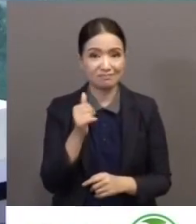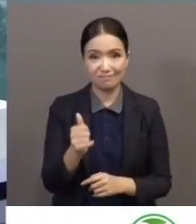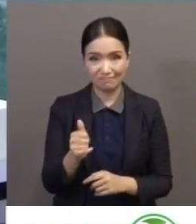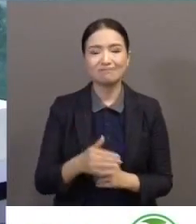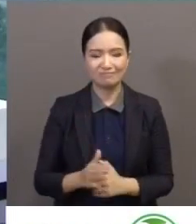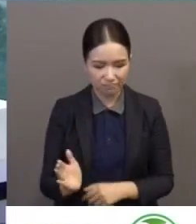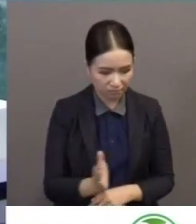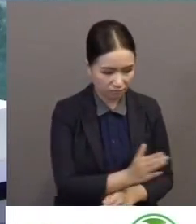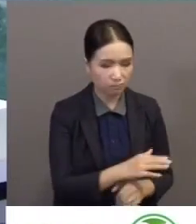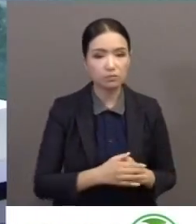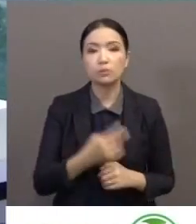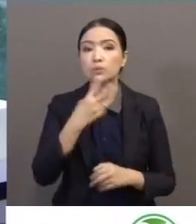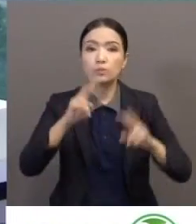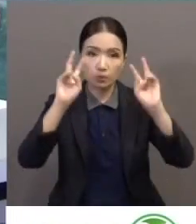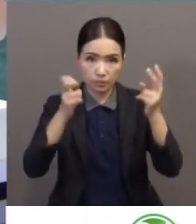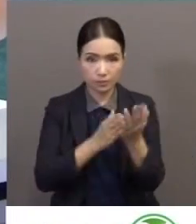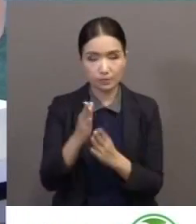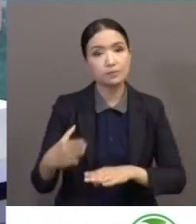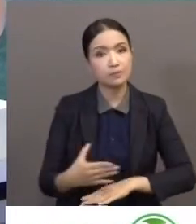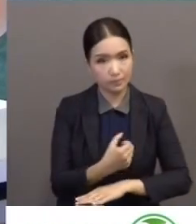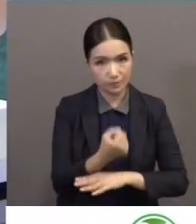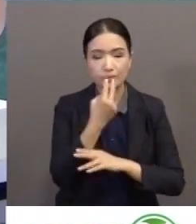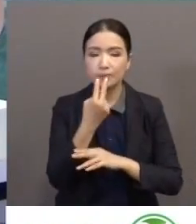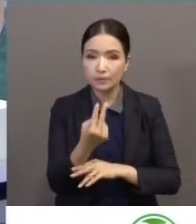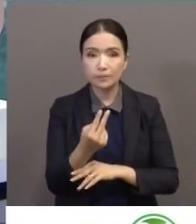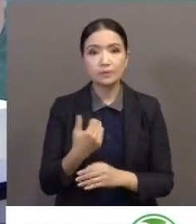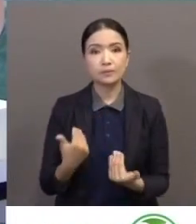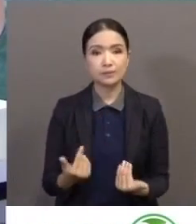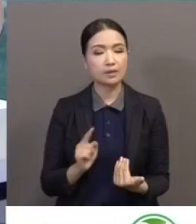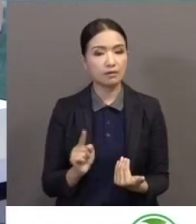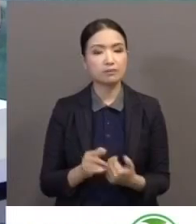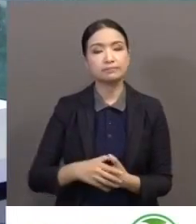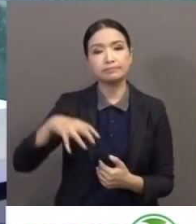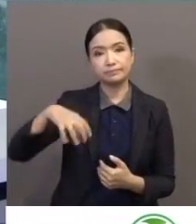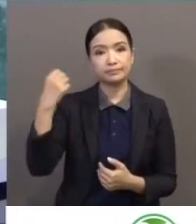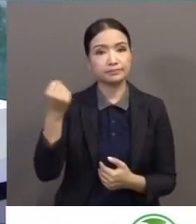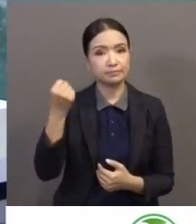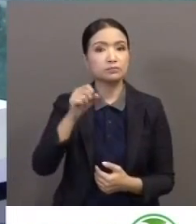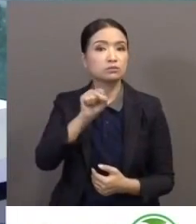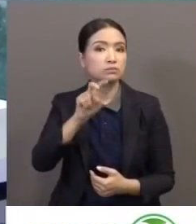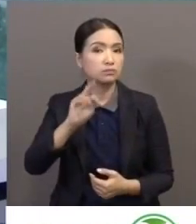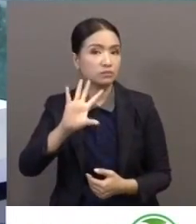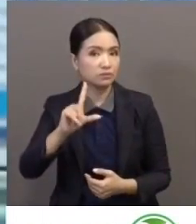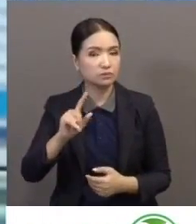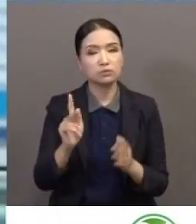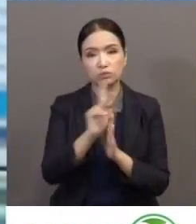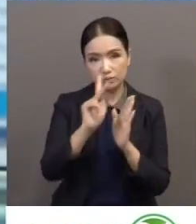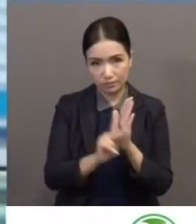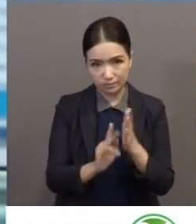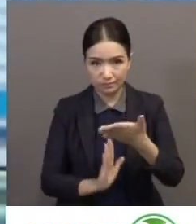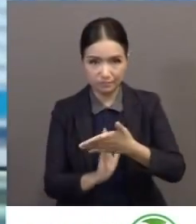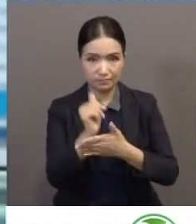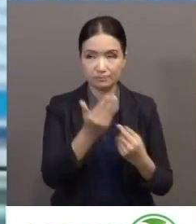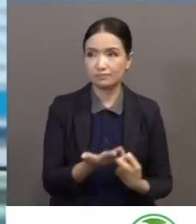ครับไปดูเรื่องของประเด็นทางการเมืองกันบ้างนะครับหลังจากที่ล่าสุดเองนะครับทางสภานิติบัญญัติแห่งชาติผ่านร่างกฎหมายนะครับให้ศ